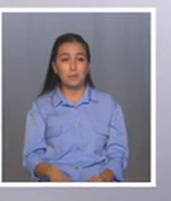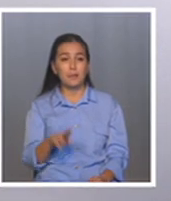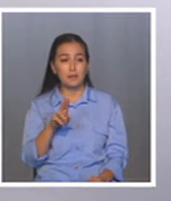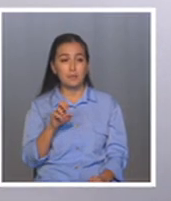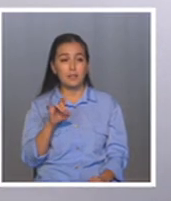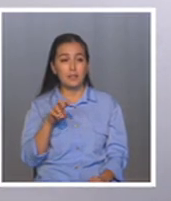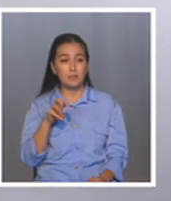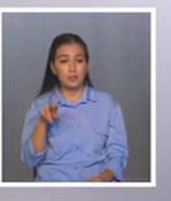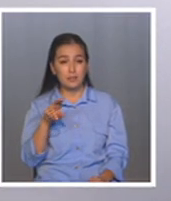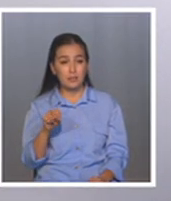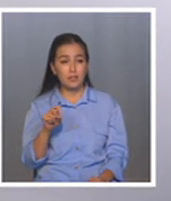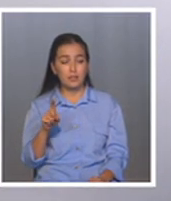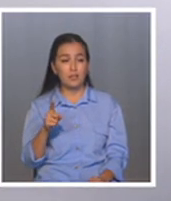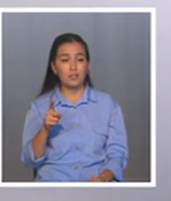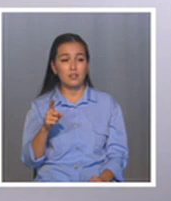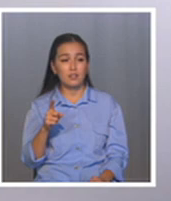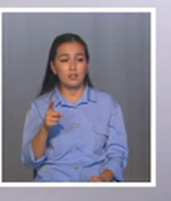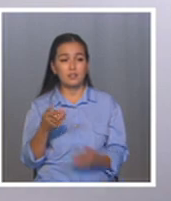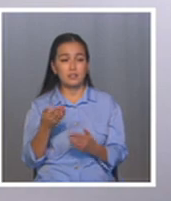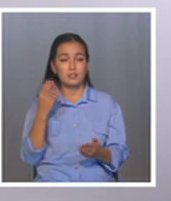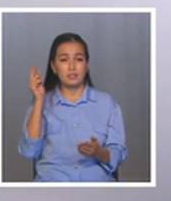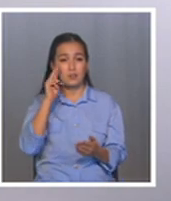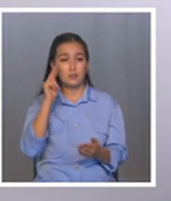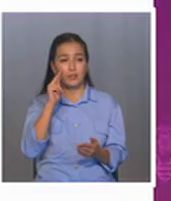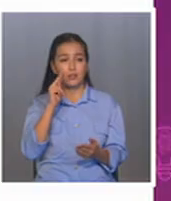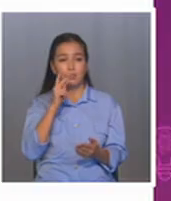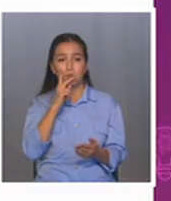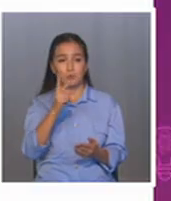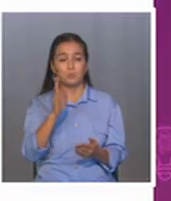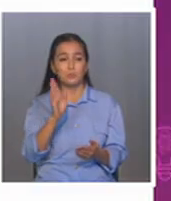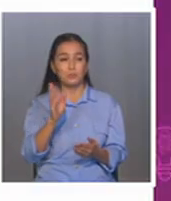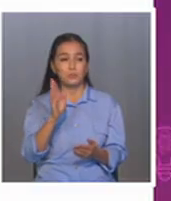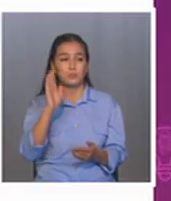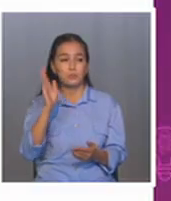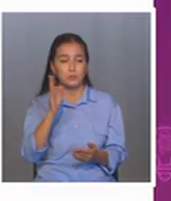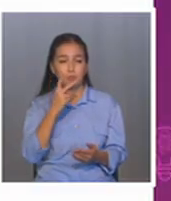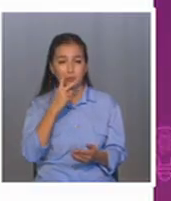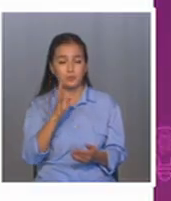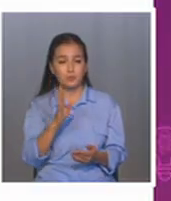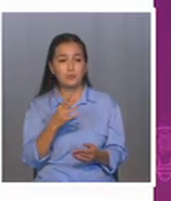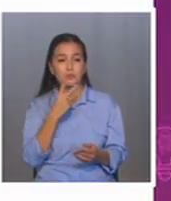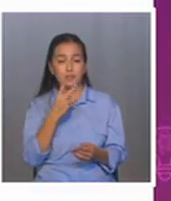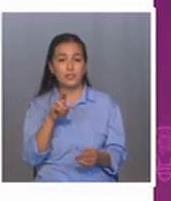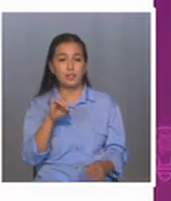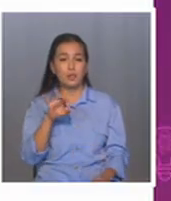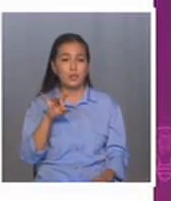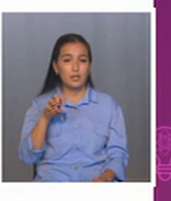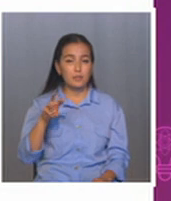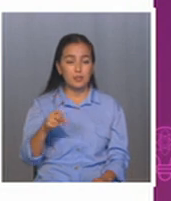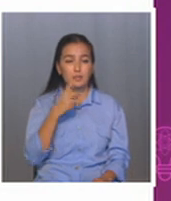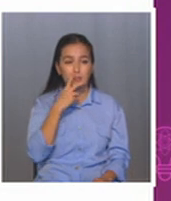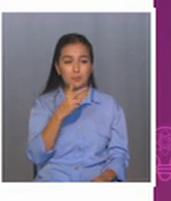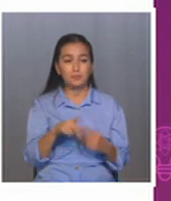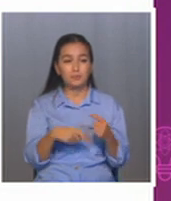пирамиданы біздер алдыңғы сабақтарда қарастыратын боламыз. Келесі мынадай теореманы